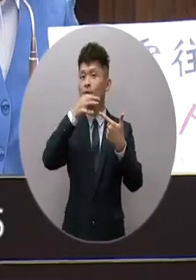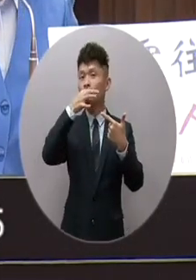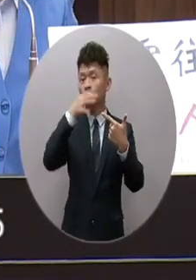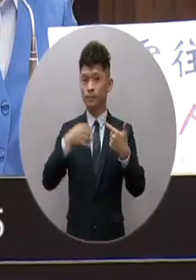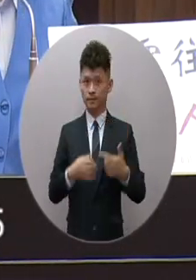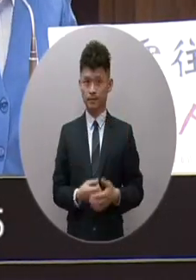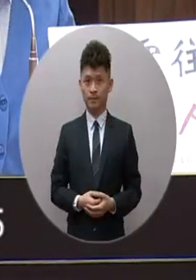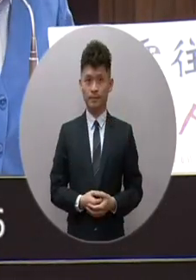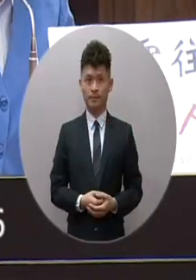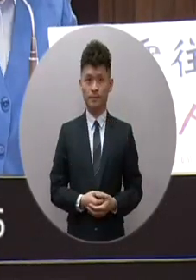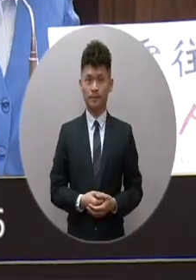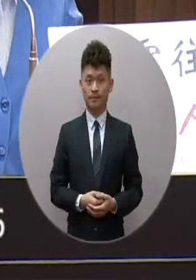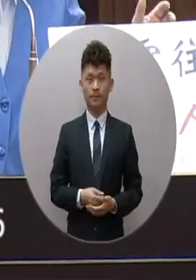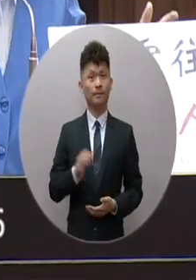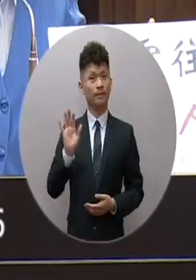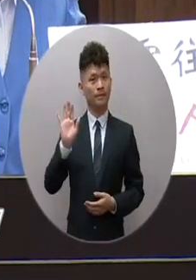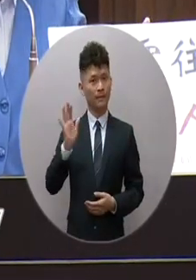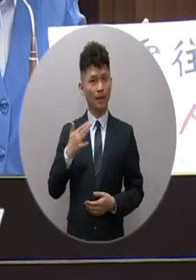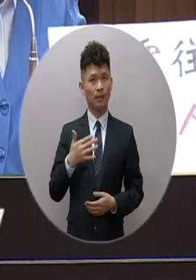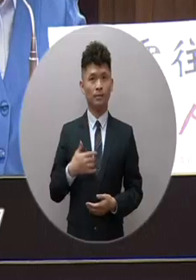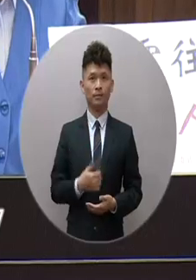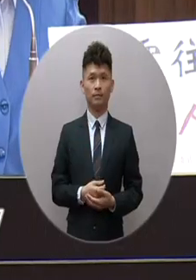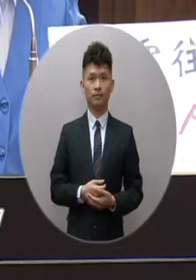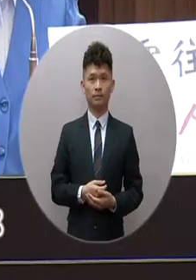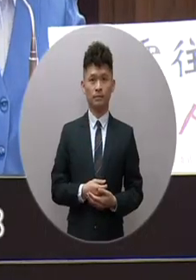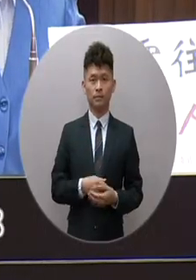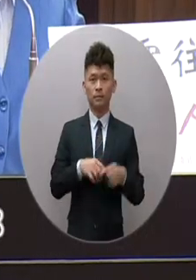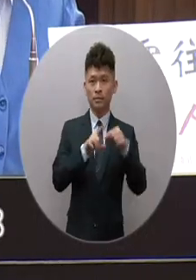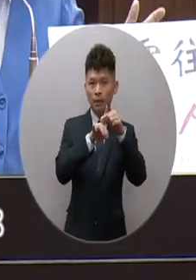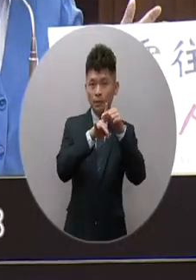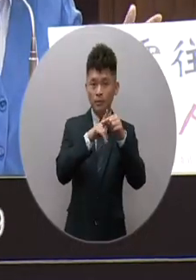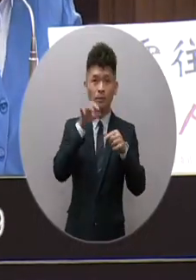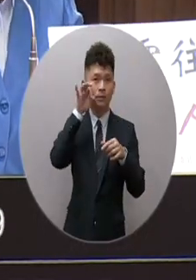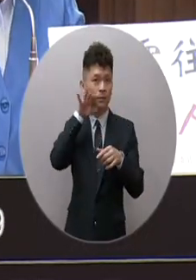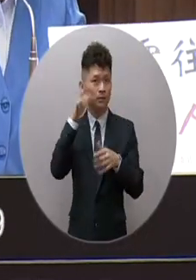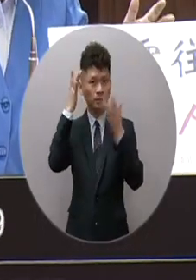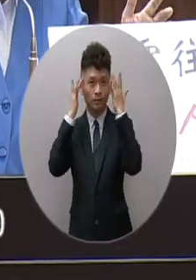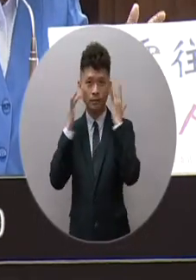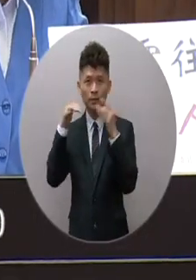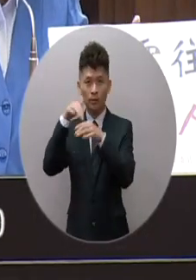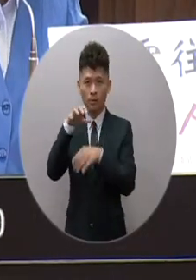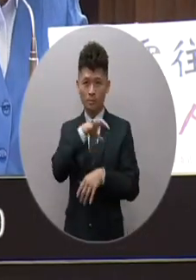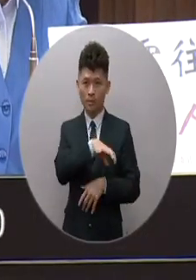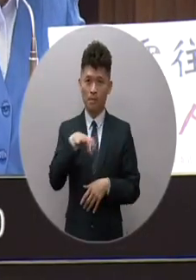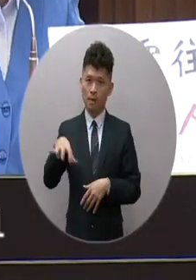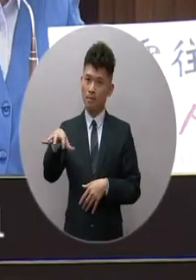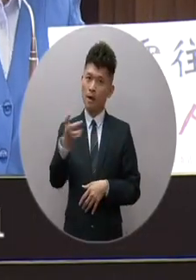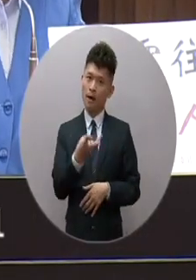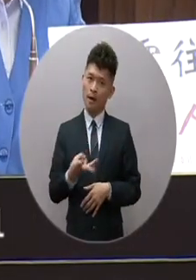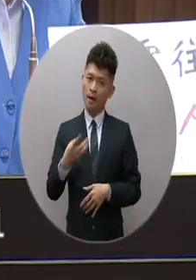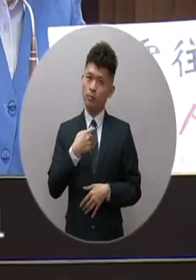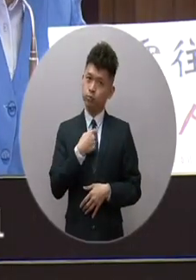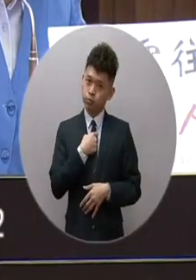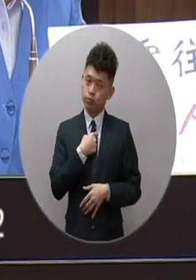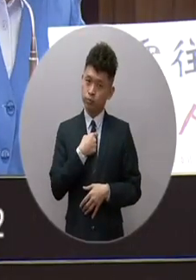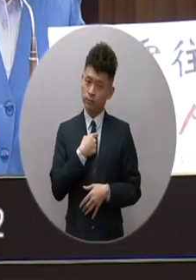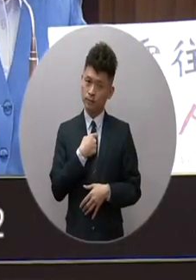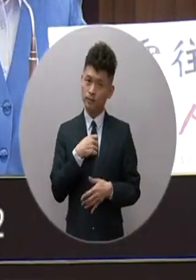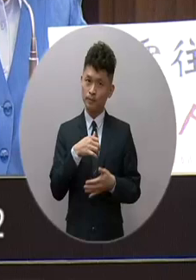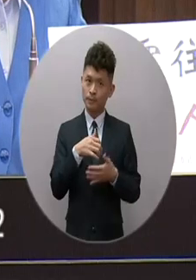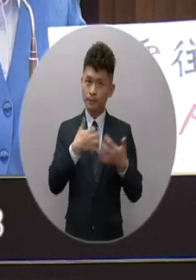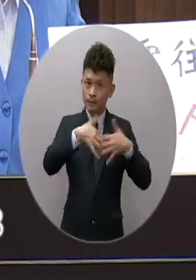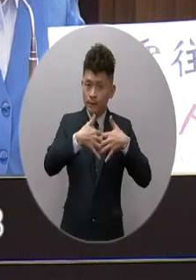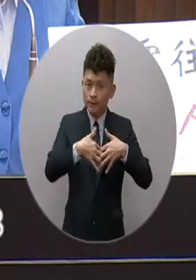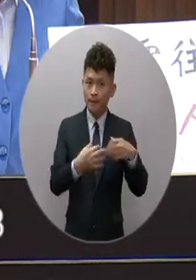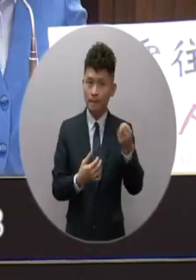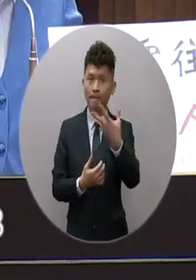机组就够了。但是我们一考到中彰投地区，如果用中彰投的话，那只要8部机